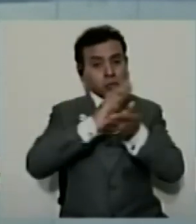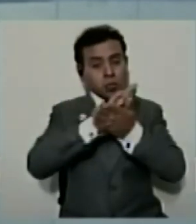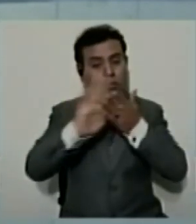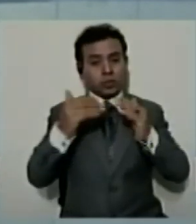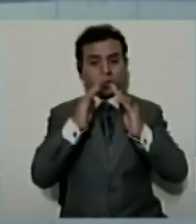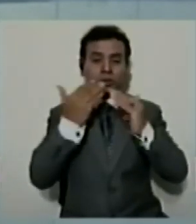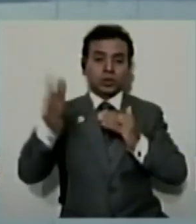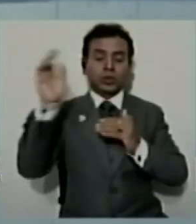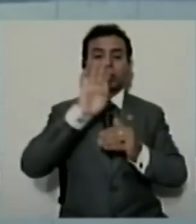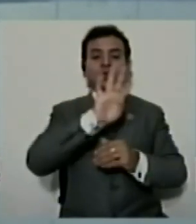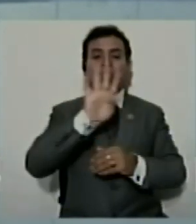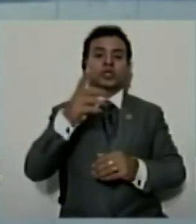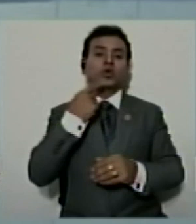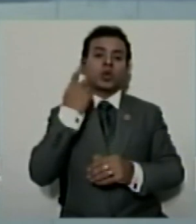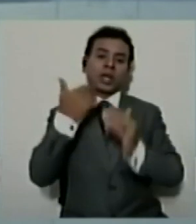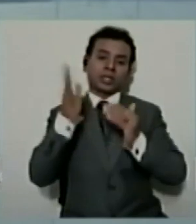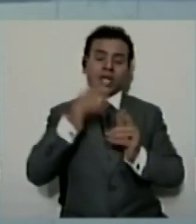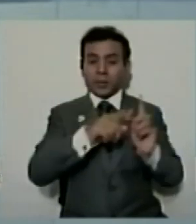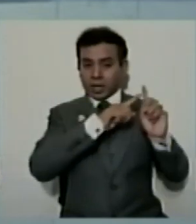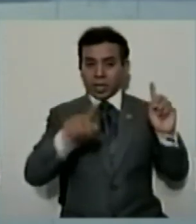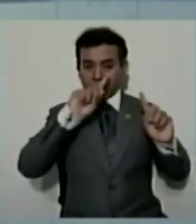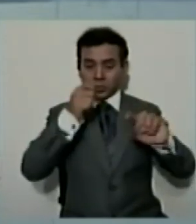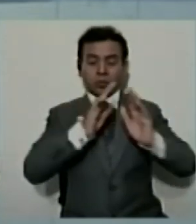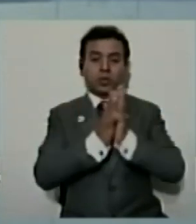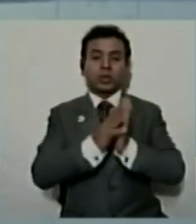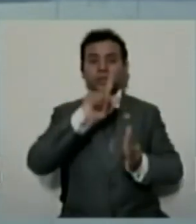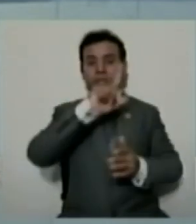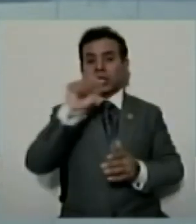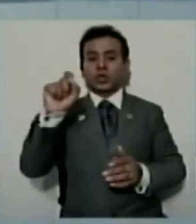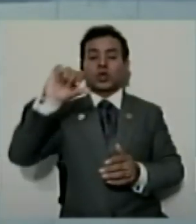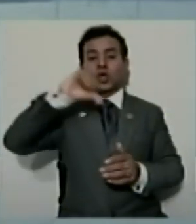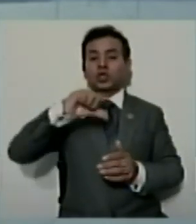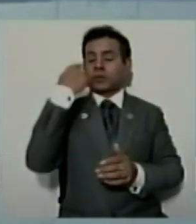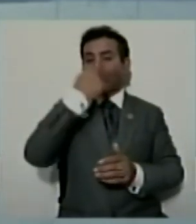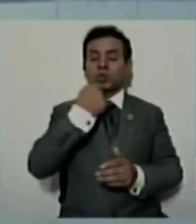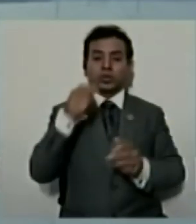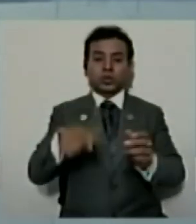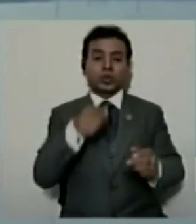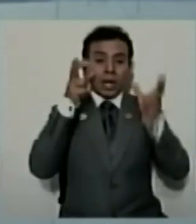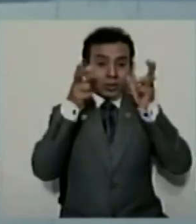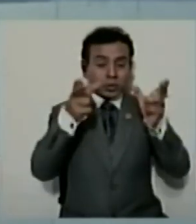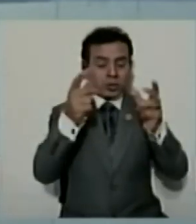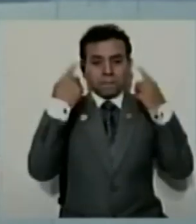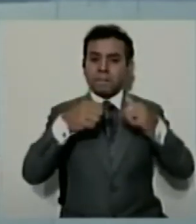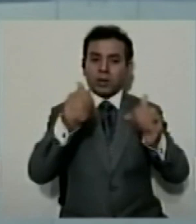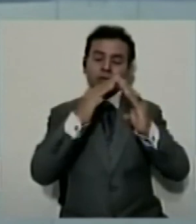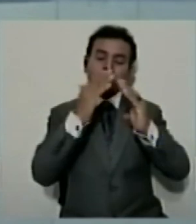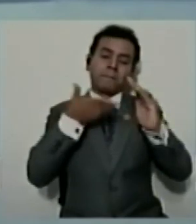এবং আইসোলেশনের যারা ছিলেন তারা সবাই আসলে প্রাতিষ্ঠানিক বা হাসপাতালে আইসোলেশনে